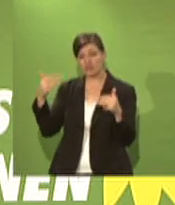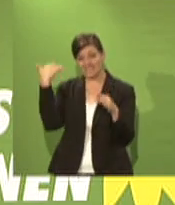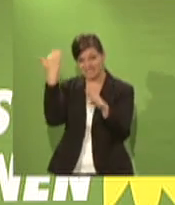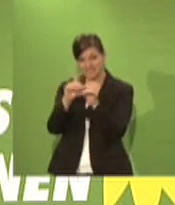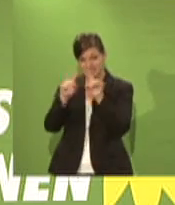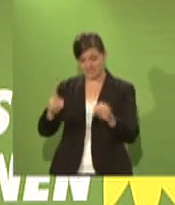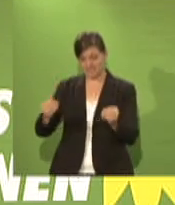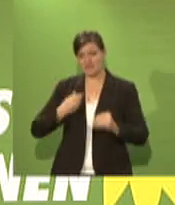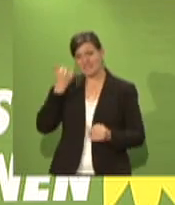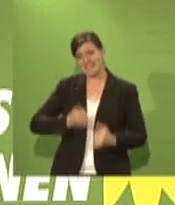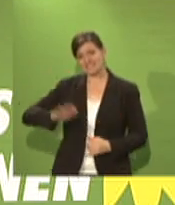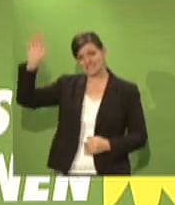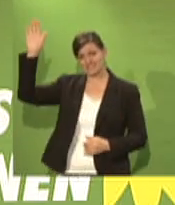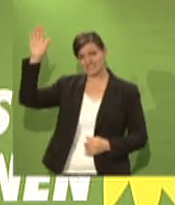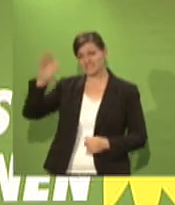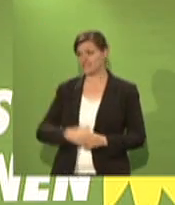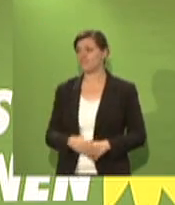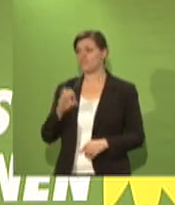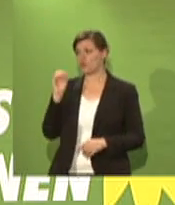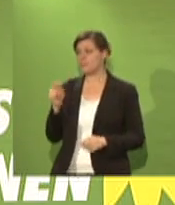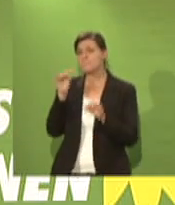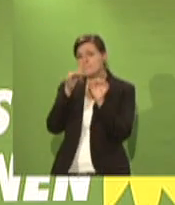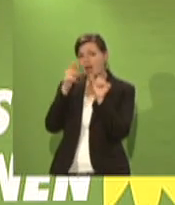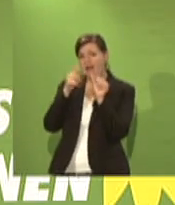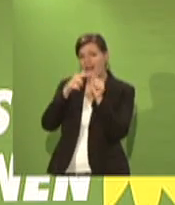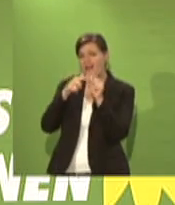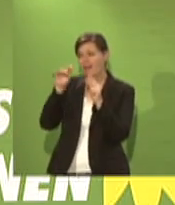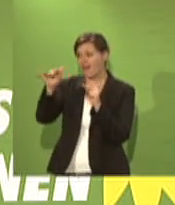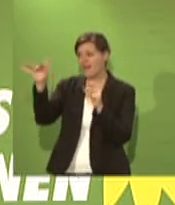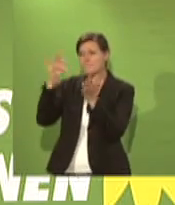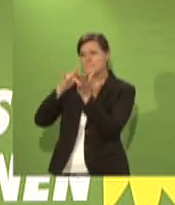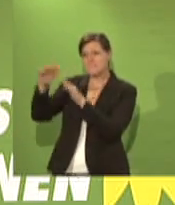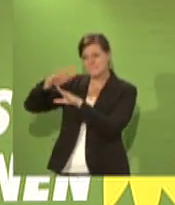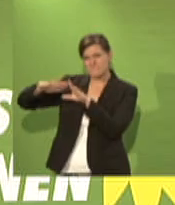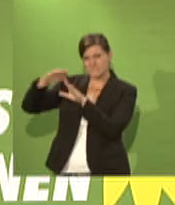keinen hat. Okay, das sind Vereinzelte in der Mitte.